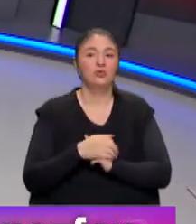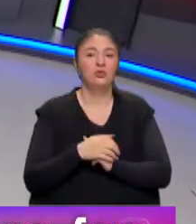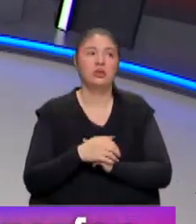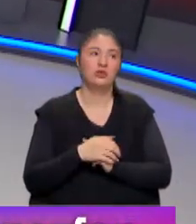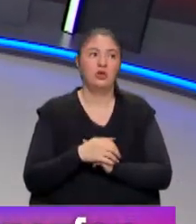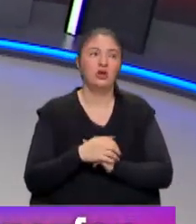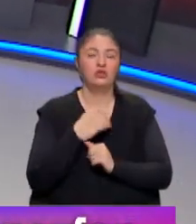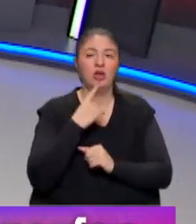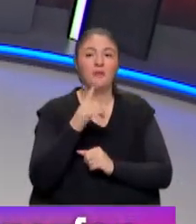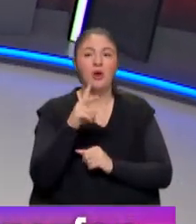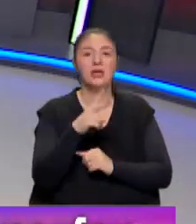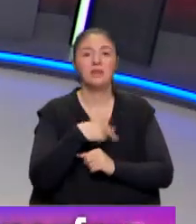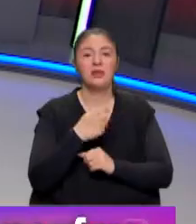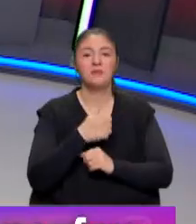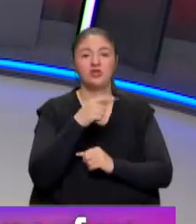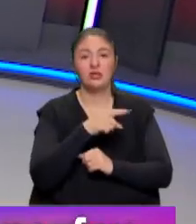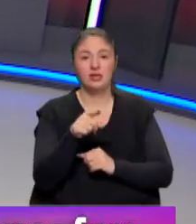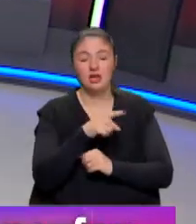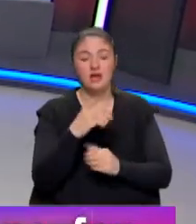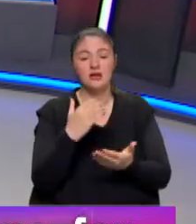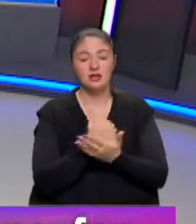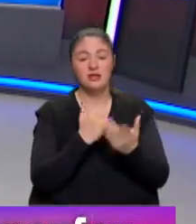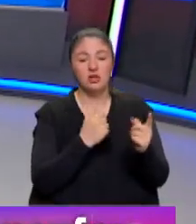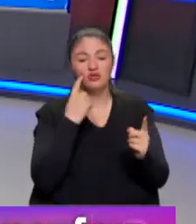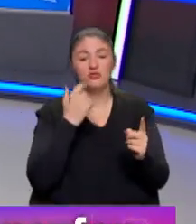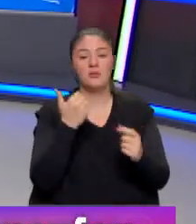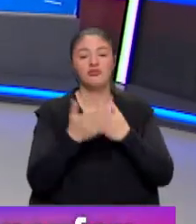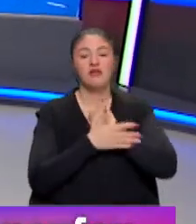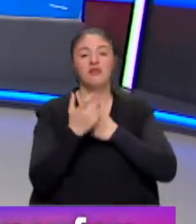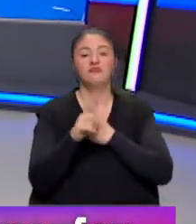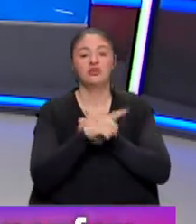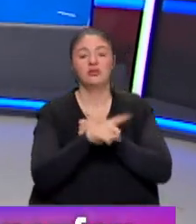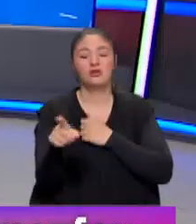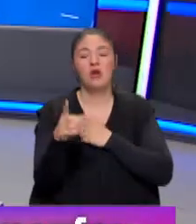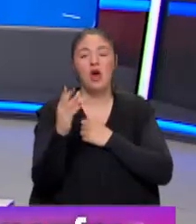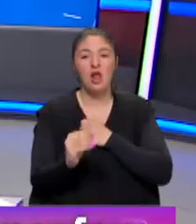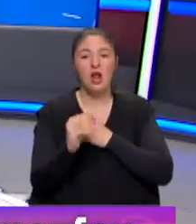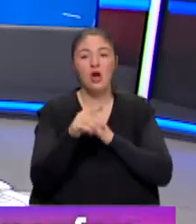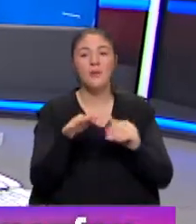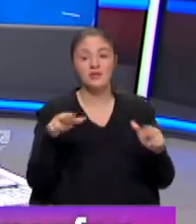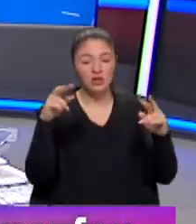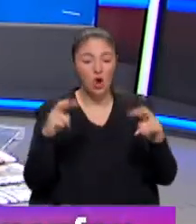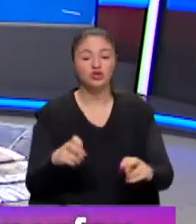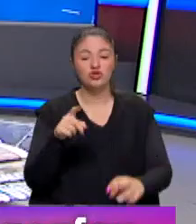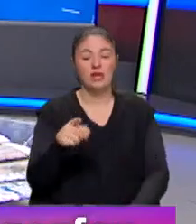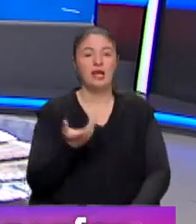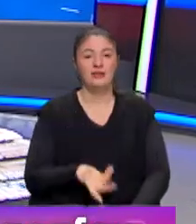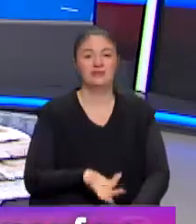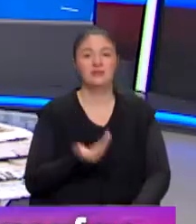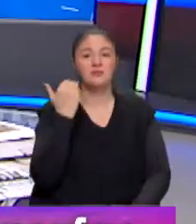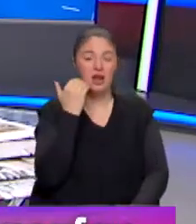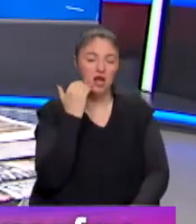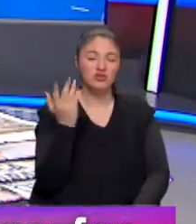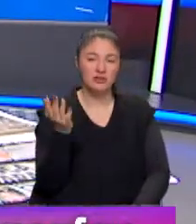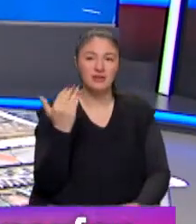Ya da şöyle söyleyelim, o iki belediye başkanı kazanılırsa Cumhurbaşkanı yardımcısı olarak o masada yer alacaklar. Meral